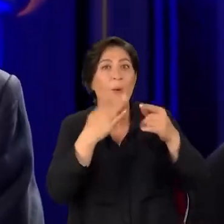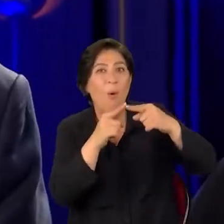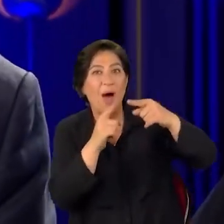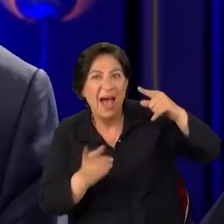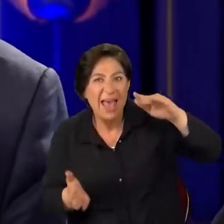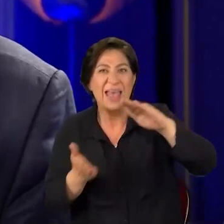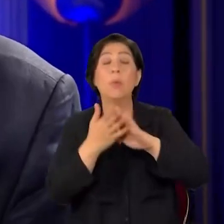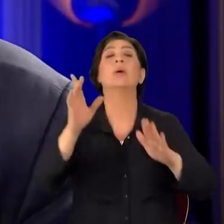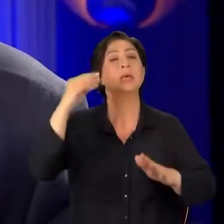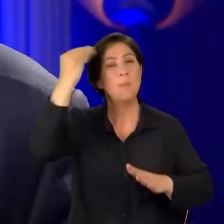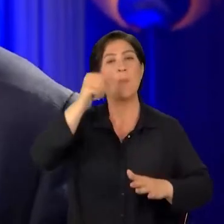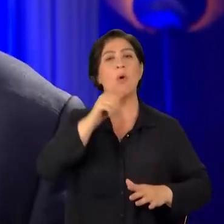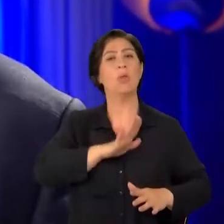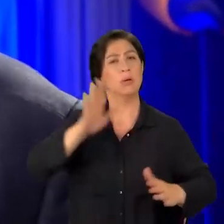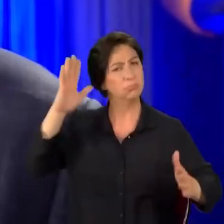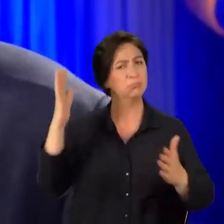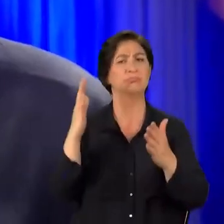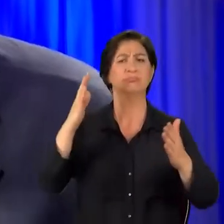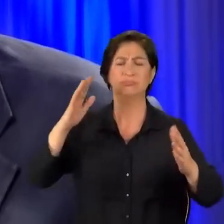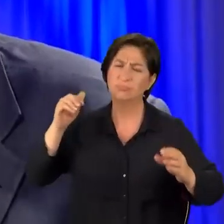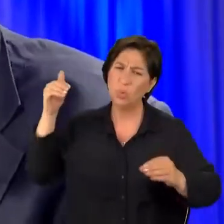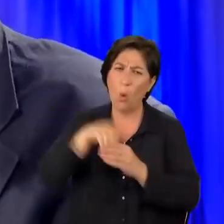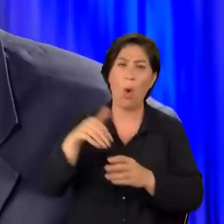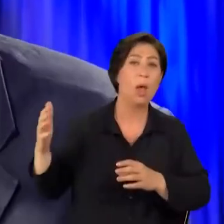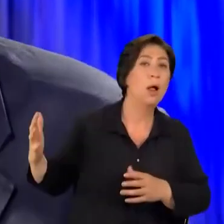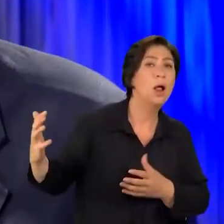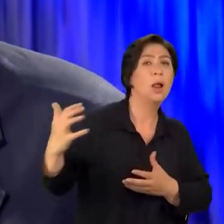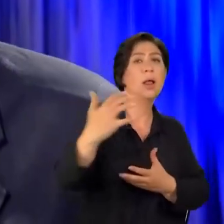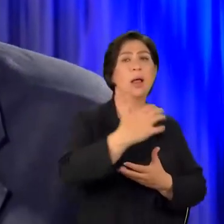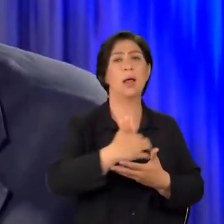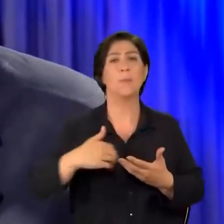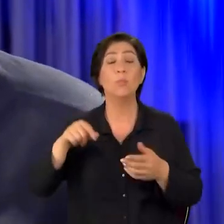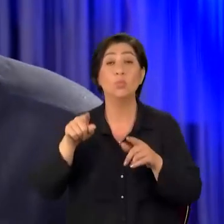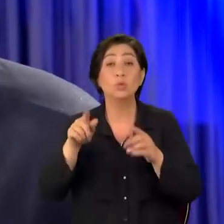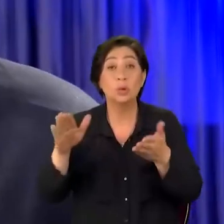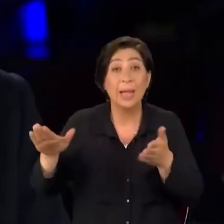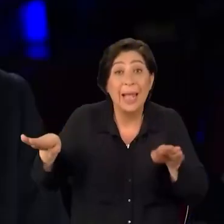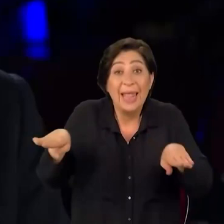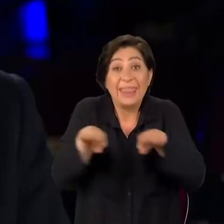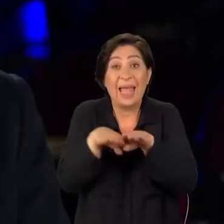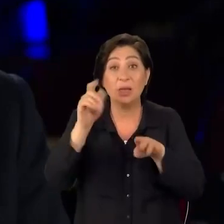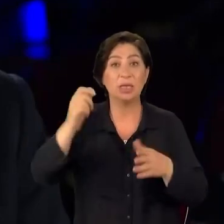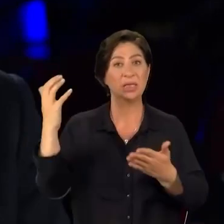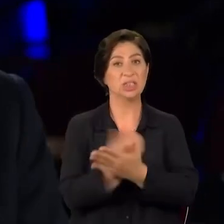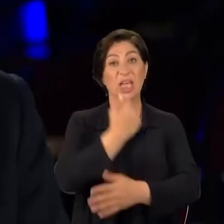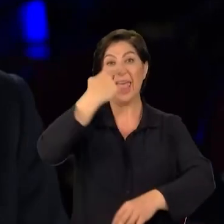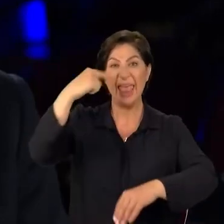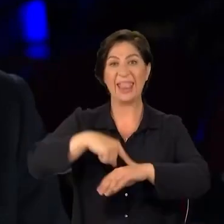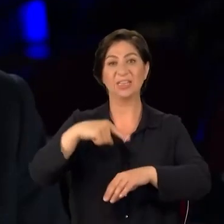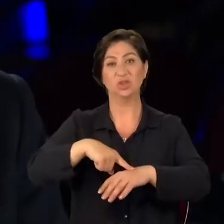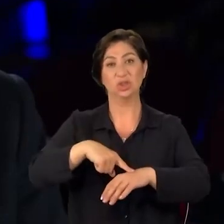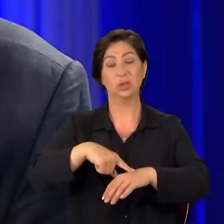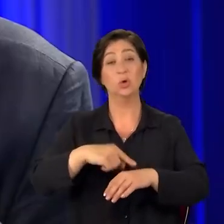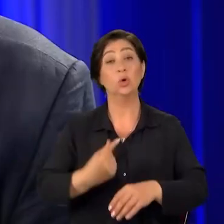açığı kendisi kapatarak ve biraz önce burada konuştuğumuz bunu kapatabilmesinin yolunu da